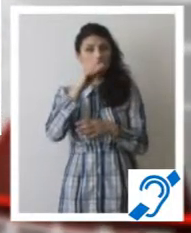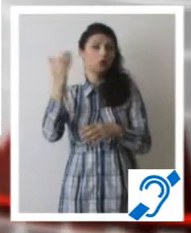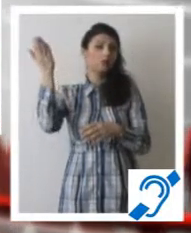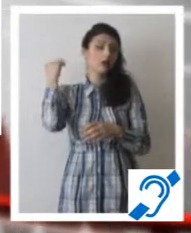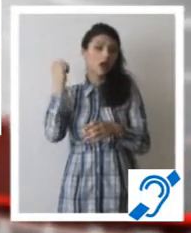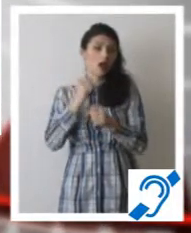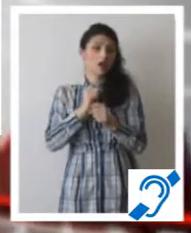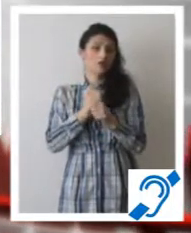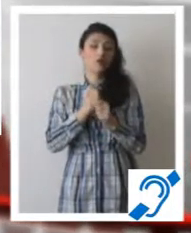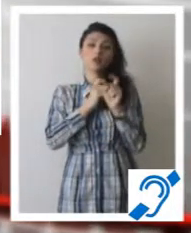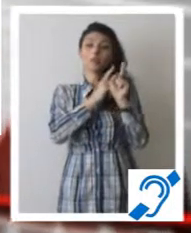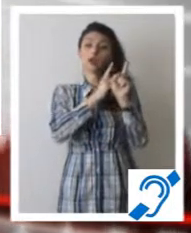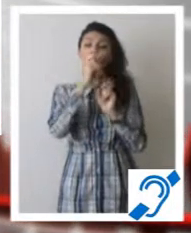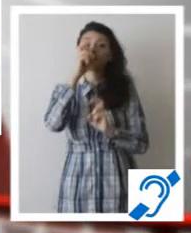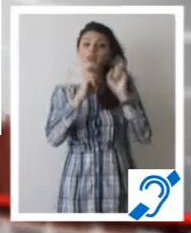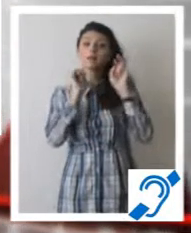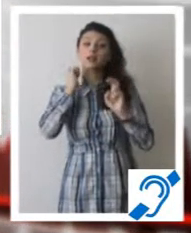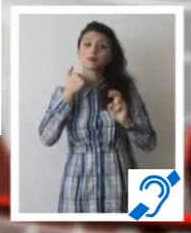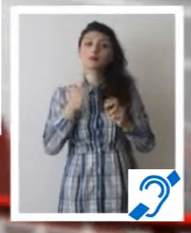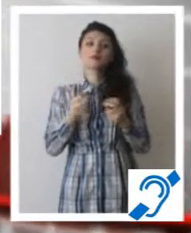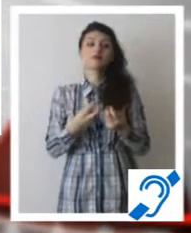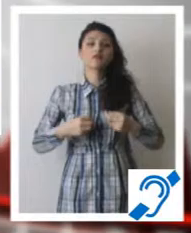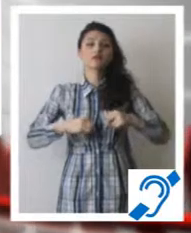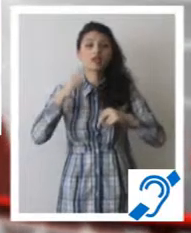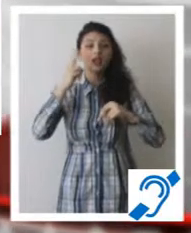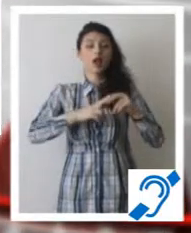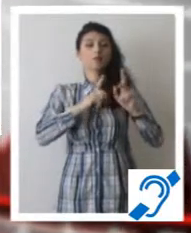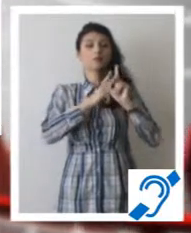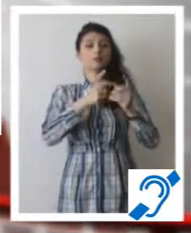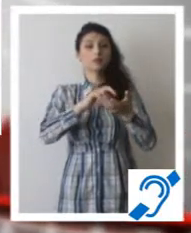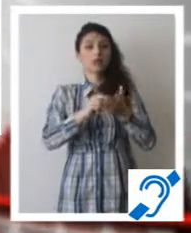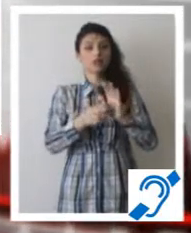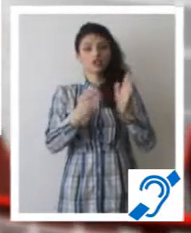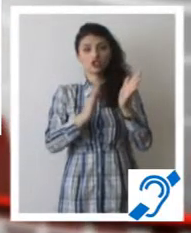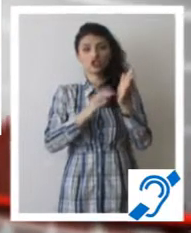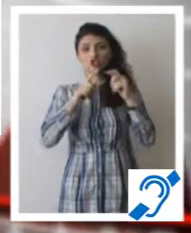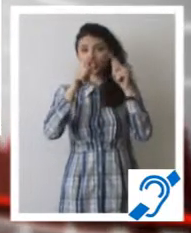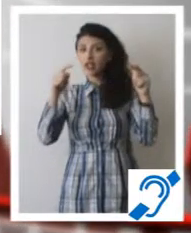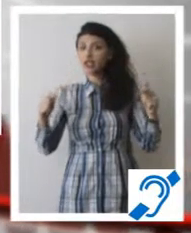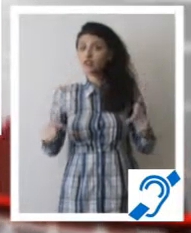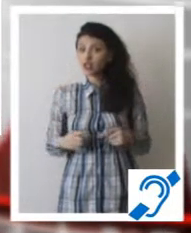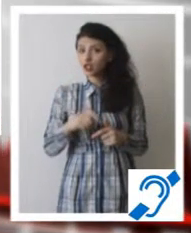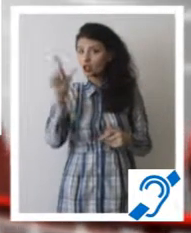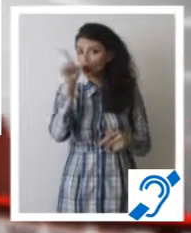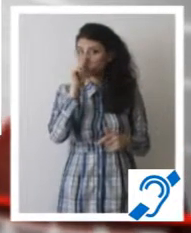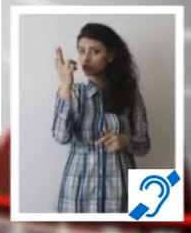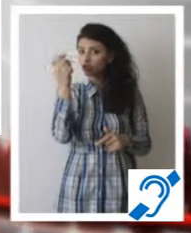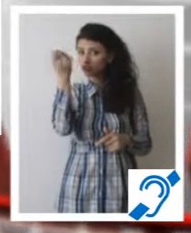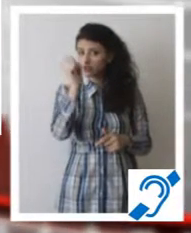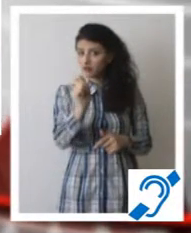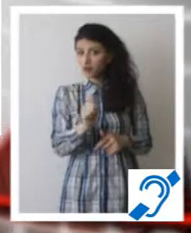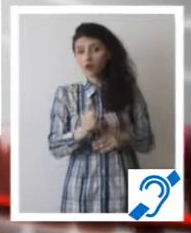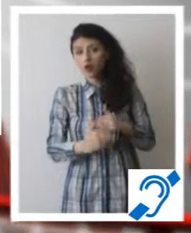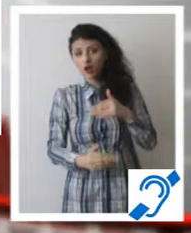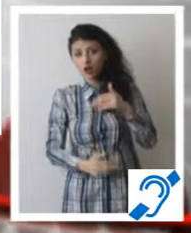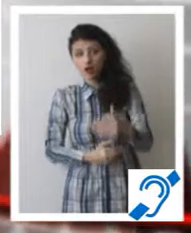să facă practică la fabrica din Câmpul Lung, primind la finalul ciclului de pregătire certificat de calificare. Luni, 15 februarie, a fost rândul